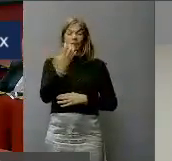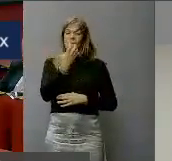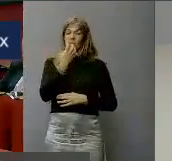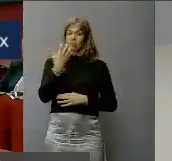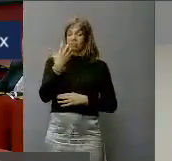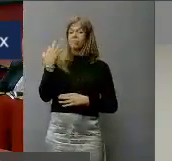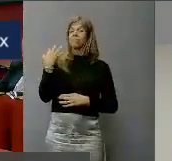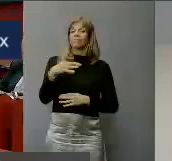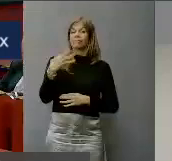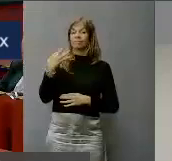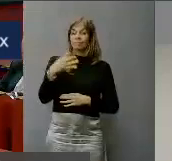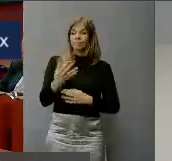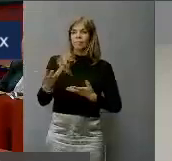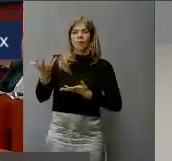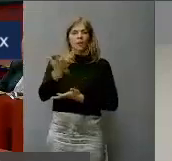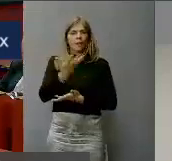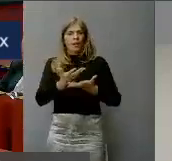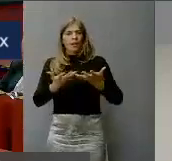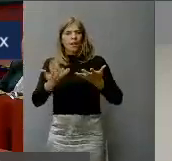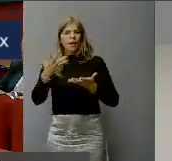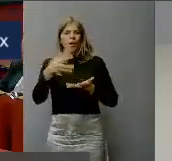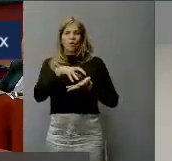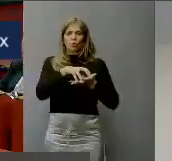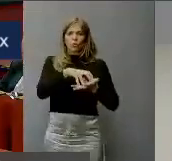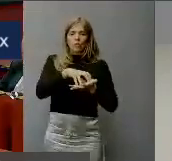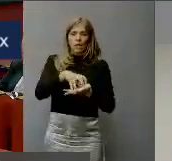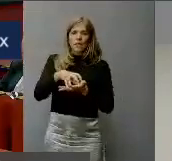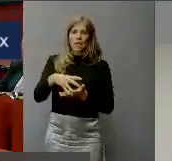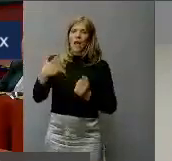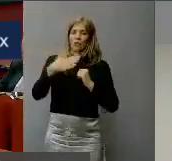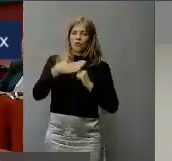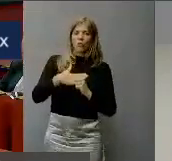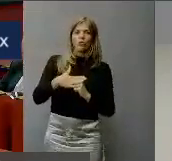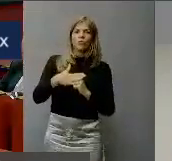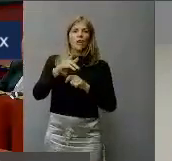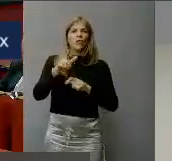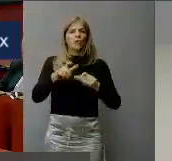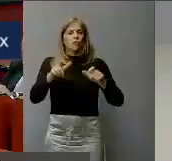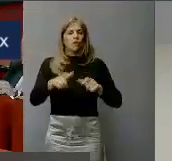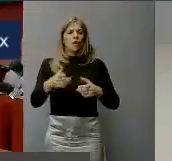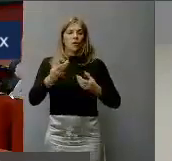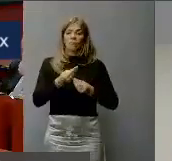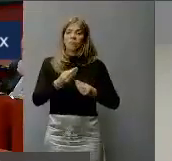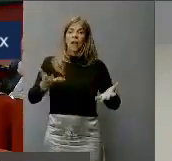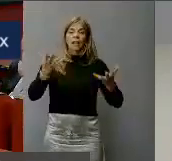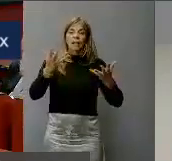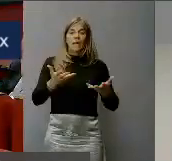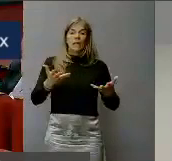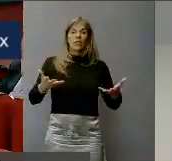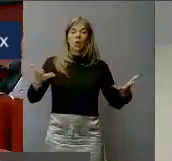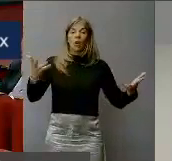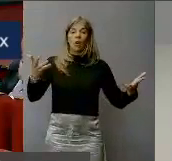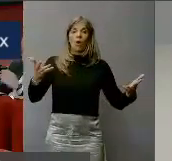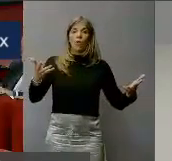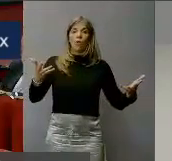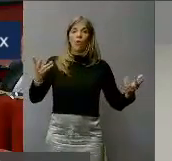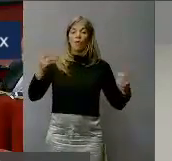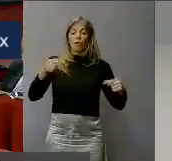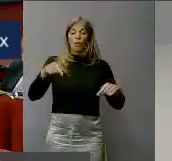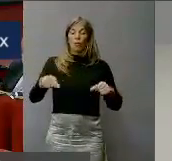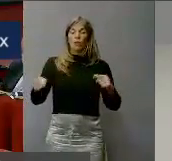organizzazione di servizi territoriali con alta professionalità distribuiti per il territorio e in questo periodo sono molto